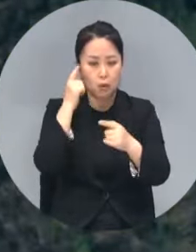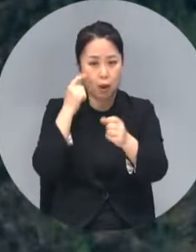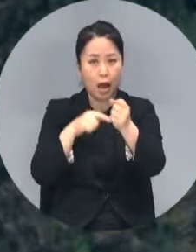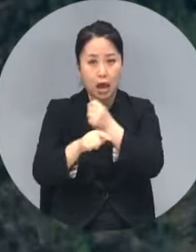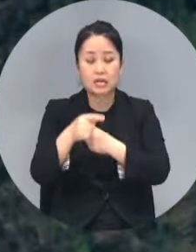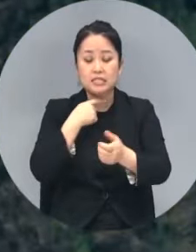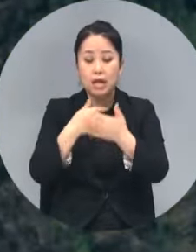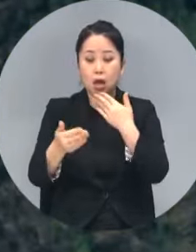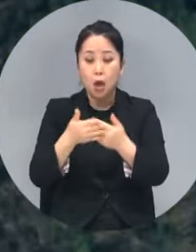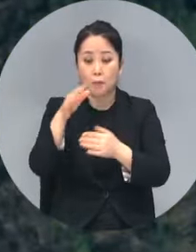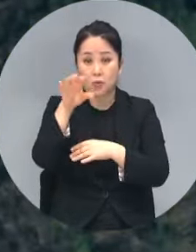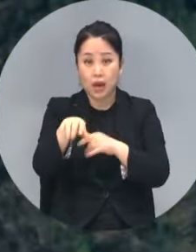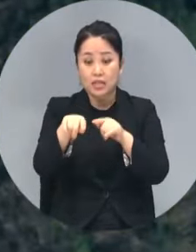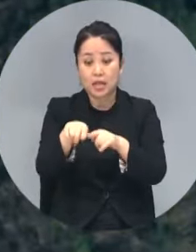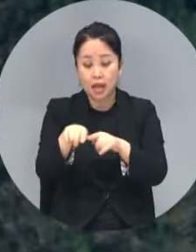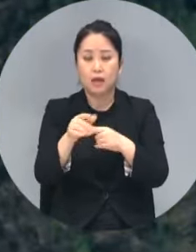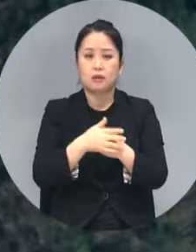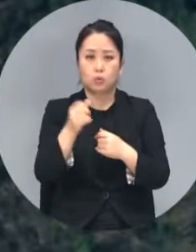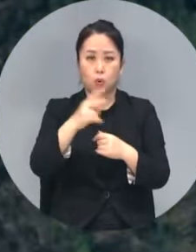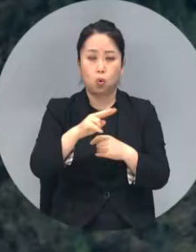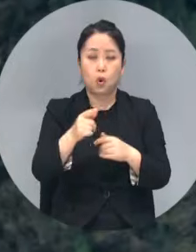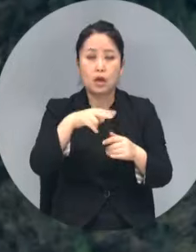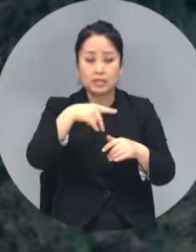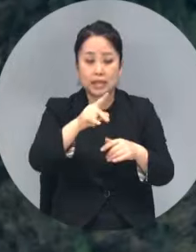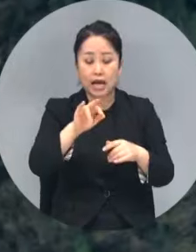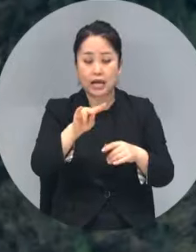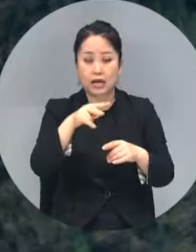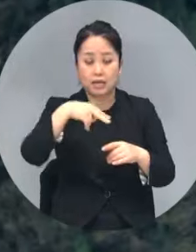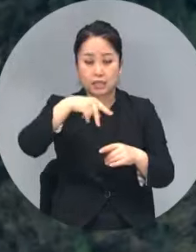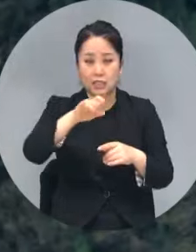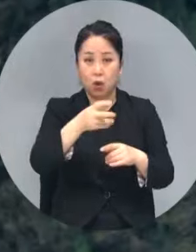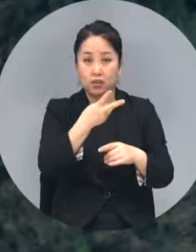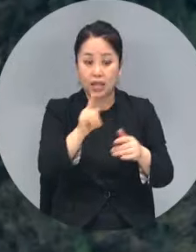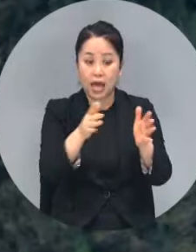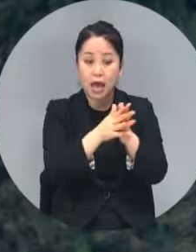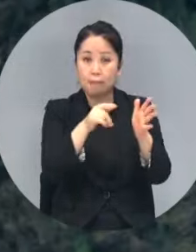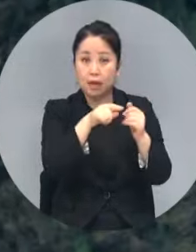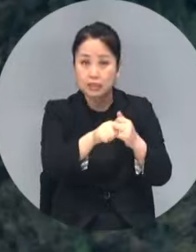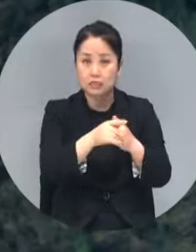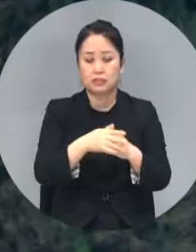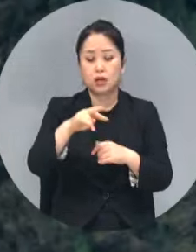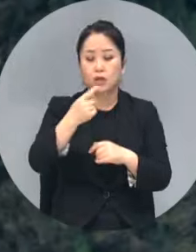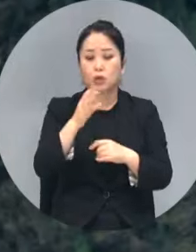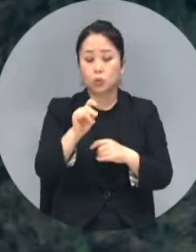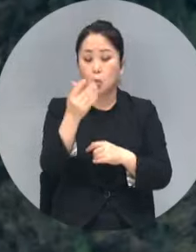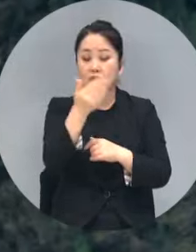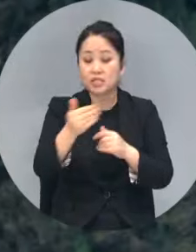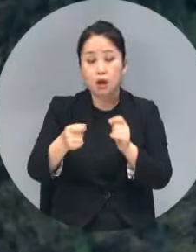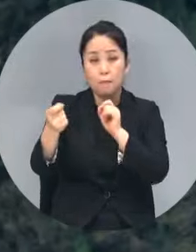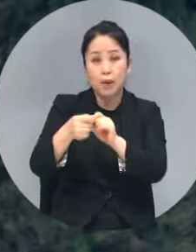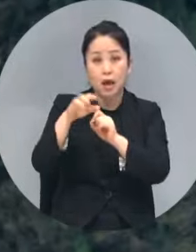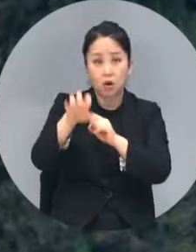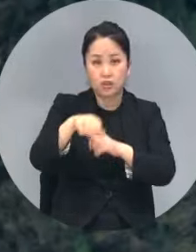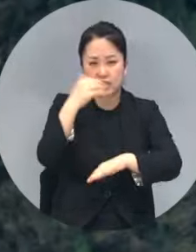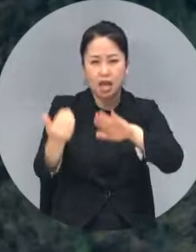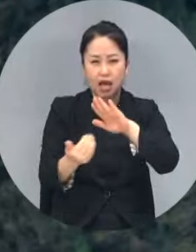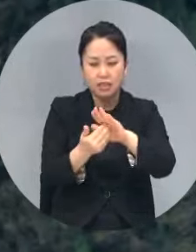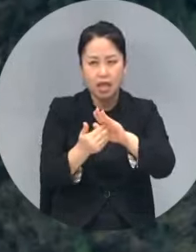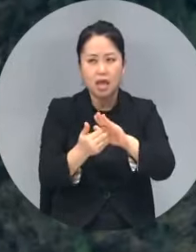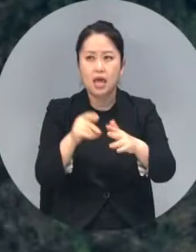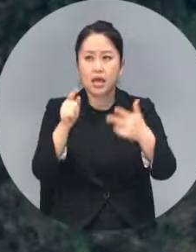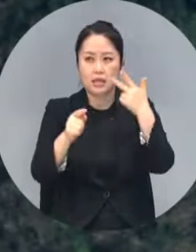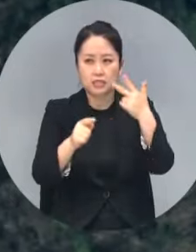부지 자성대 아파트는 동천 임금 부지에 최대 7,000톤 규모의 빗물 저장 시설과 배수 펌프를